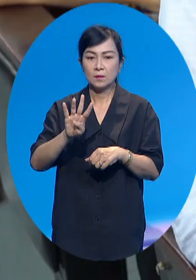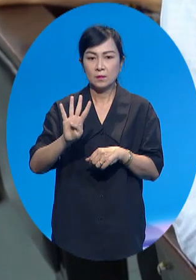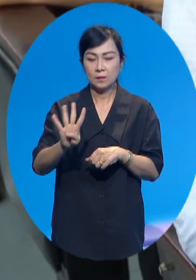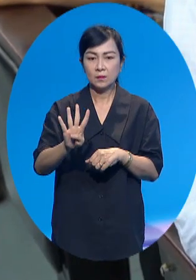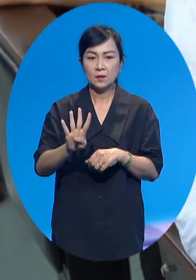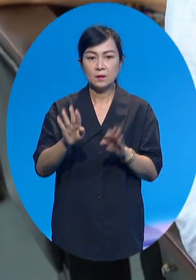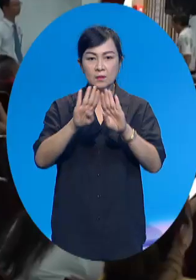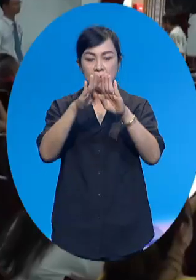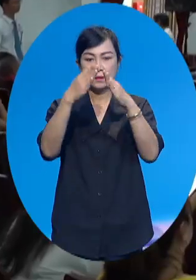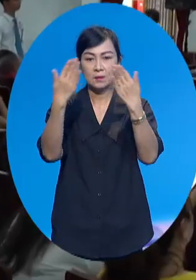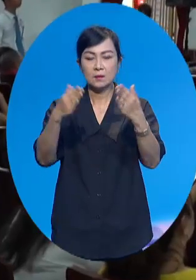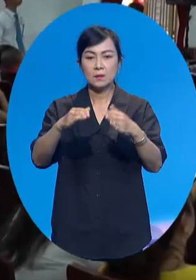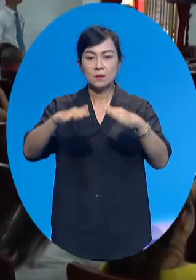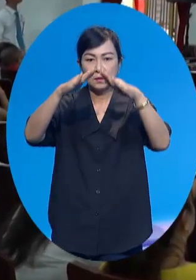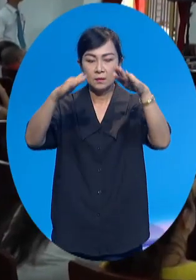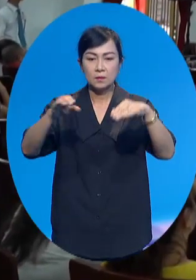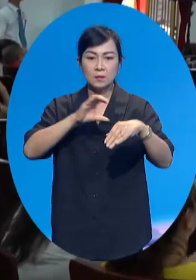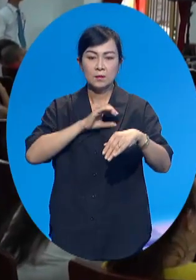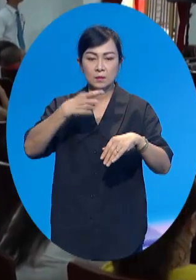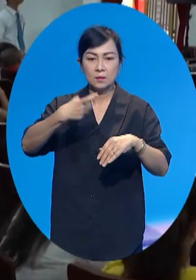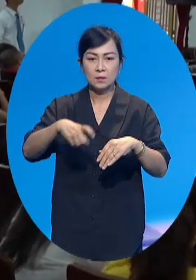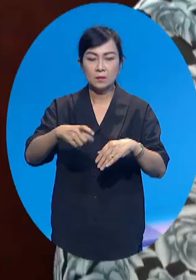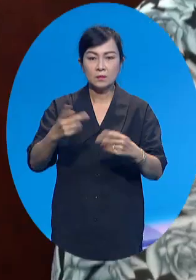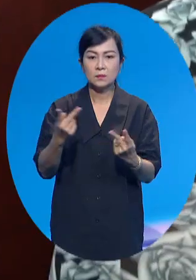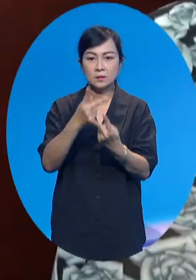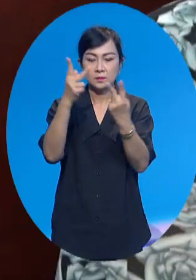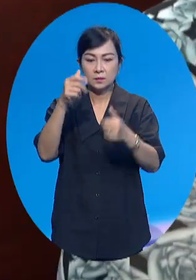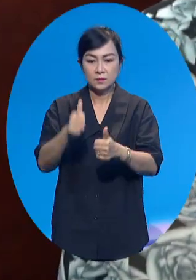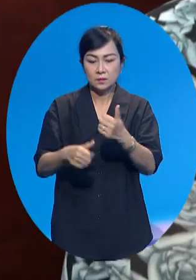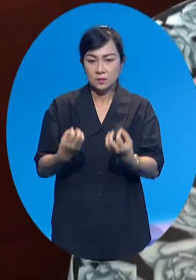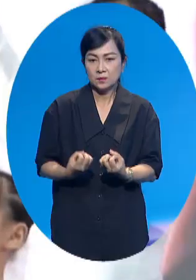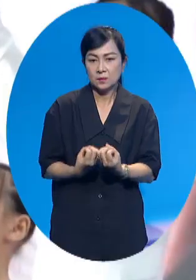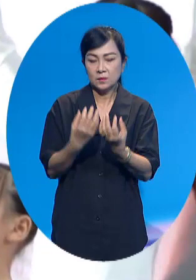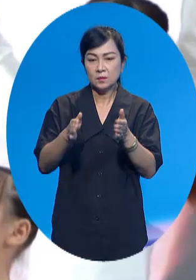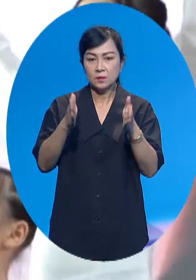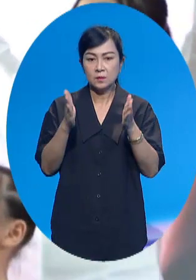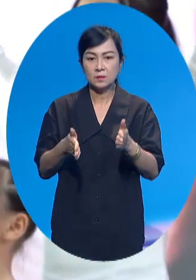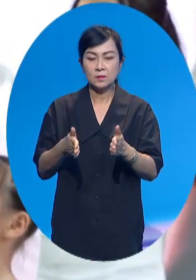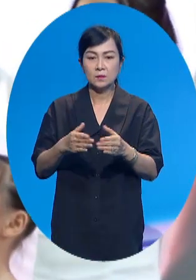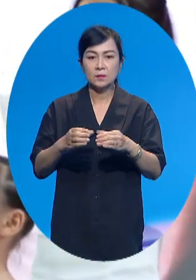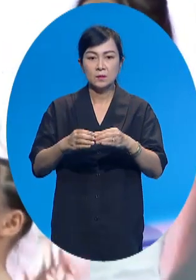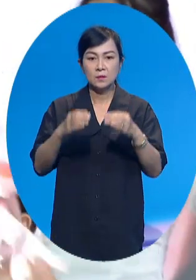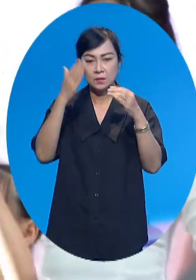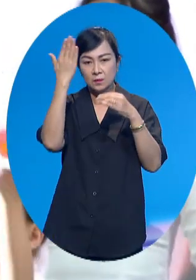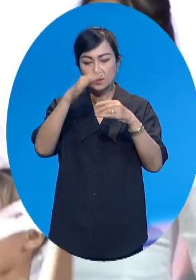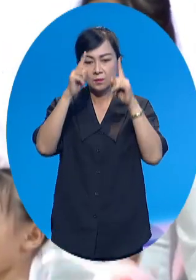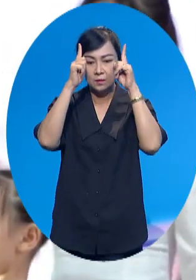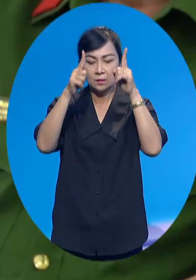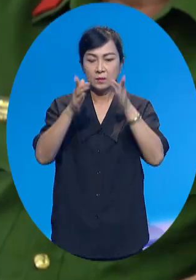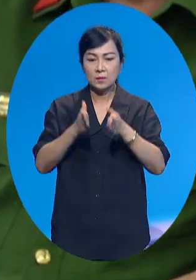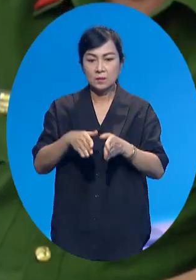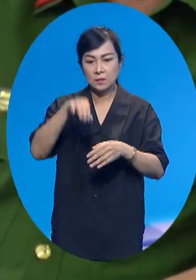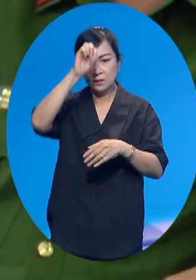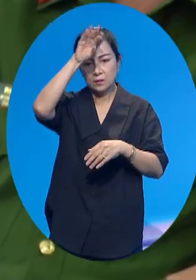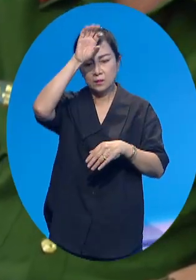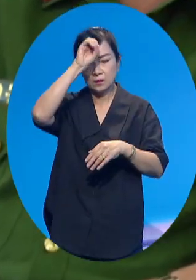2023-2024, triển khai rộng rãi từ cấp trường đến cấp quận, tạo được bầu không khí thi đua sôi nổi trong toàn ngành. Tại buổi họp mặt, lãnh đạo ngành giáo dục đào tạo, lãnh